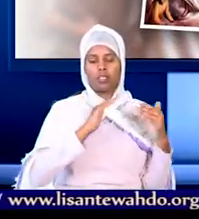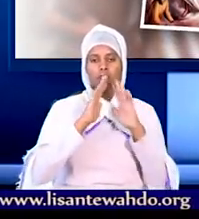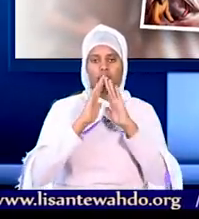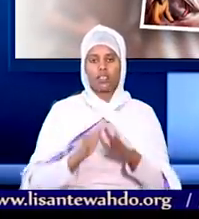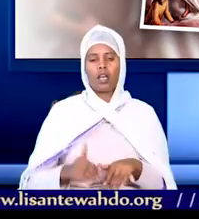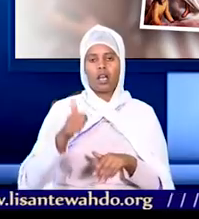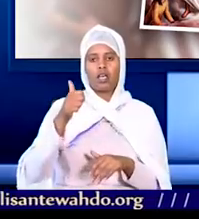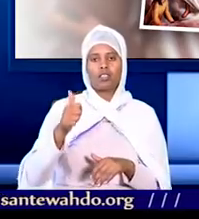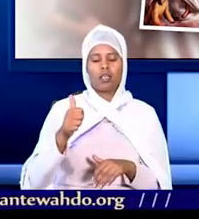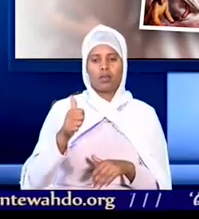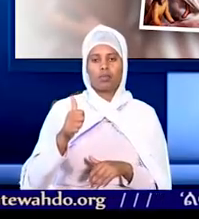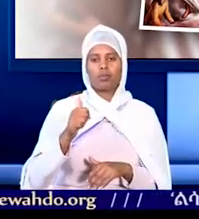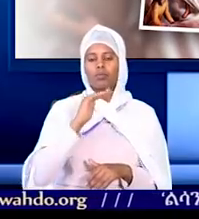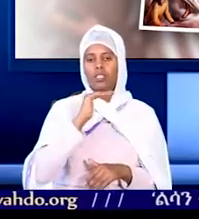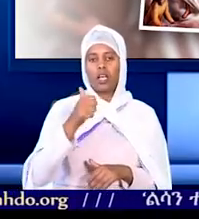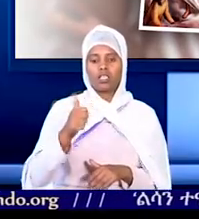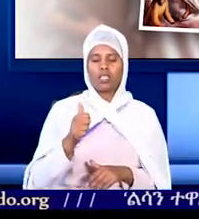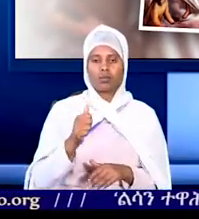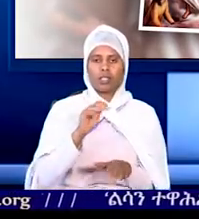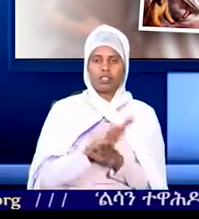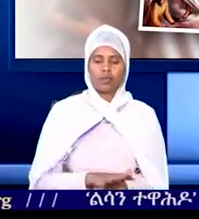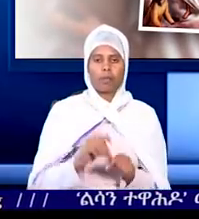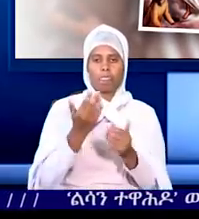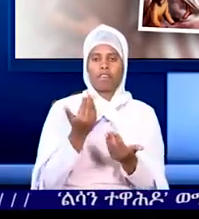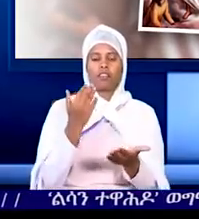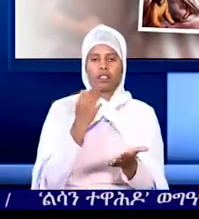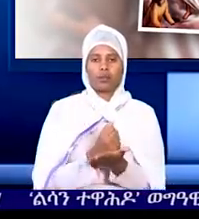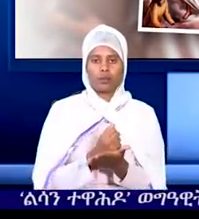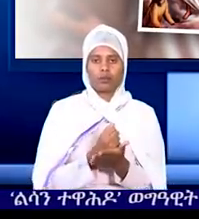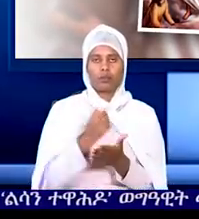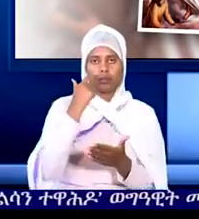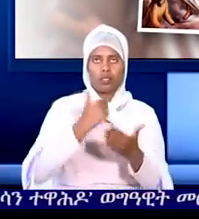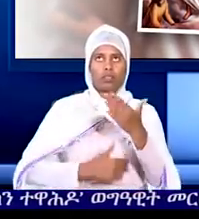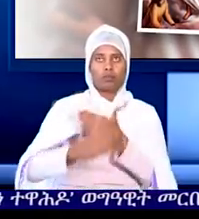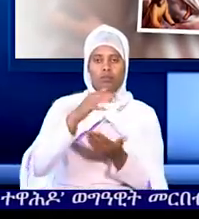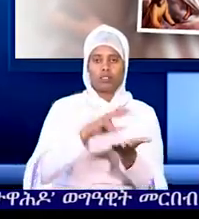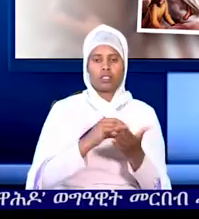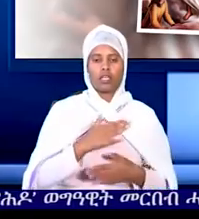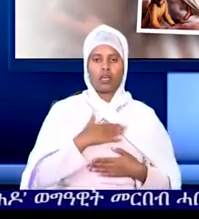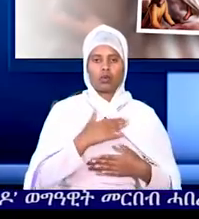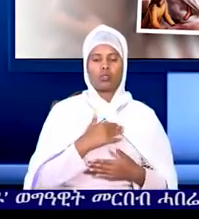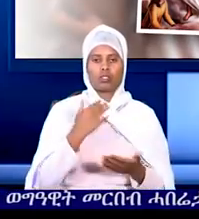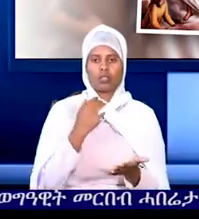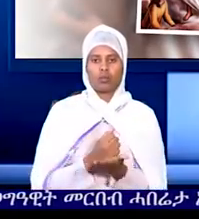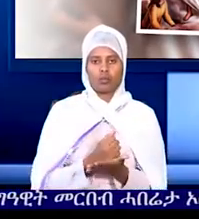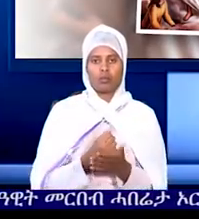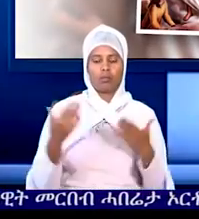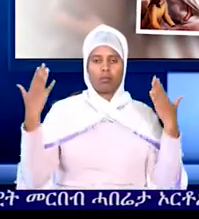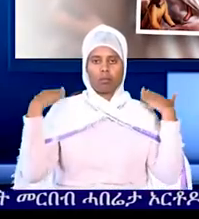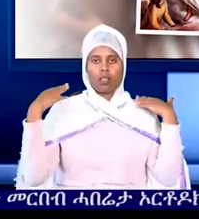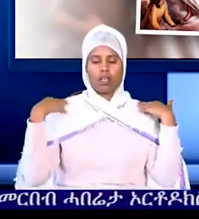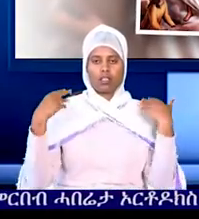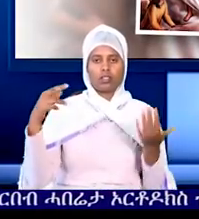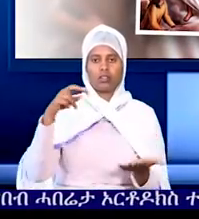ملائت نتياهر دكا عدام أكون أني نرم تصفار غيبا تمسكن النوالو سماين مدرن حاقوس كوين